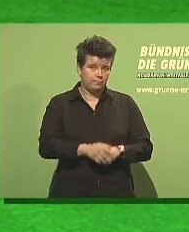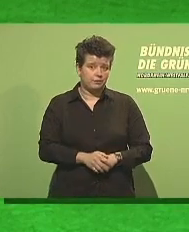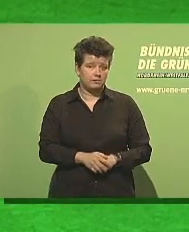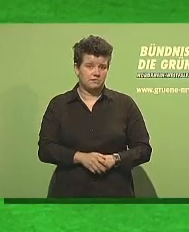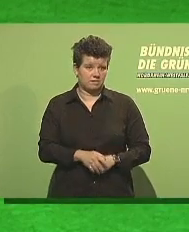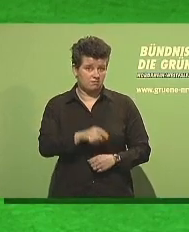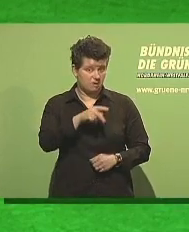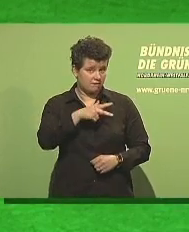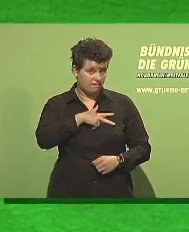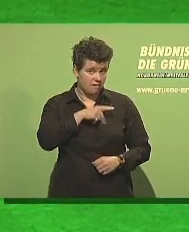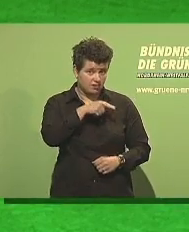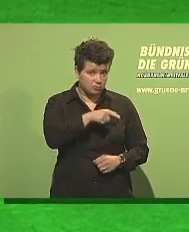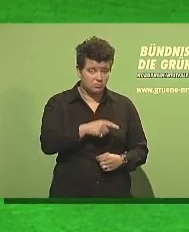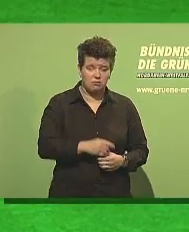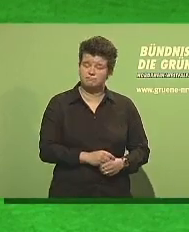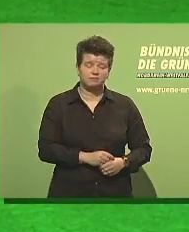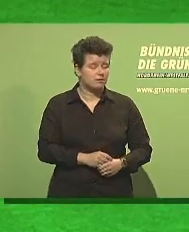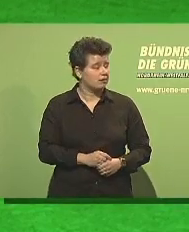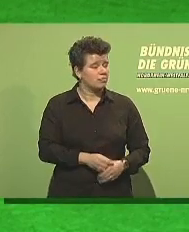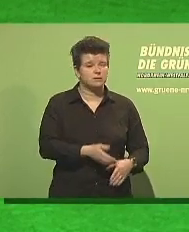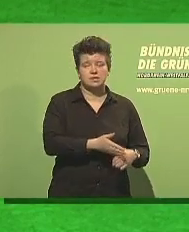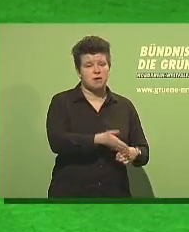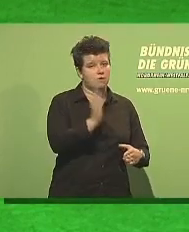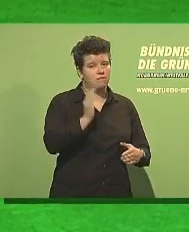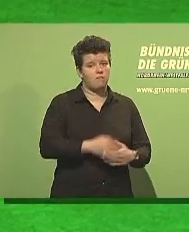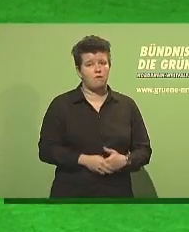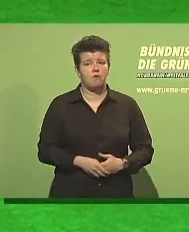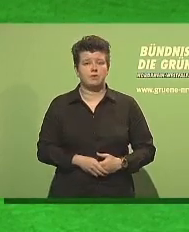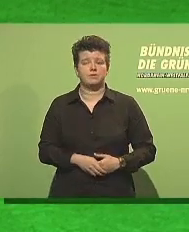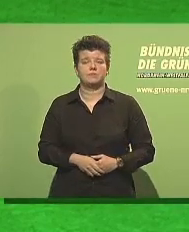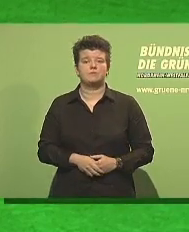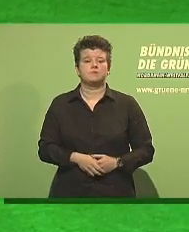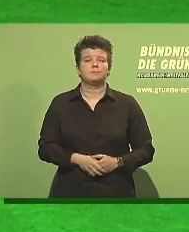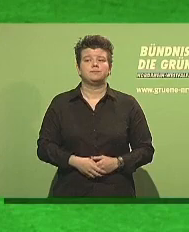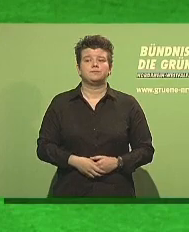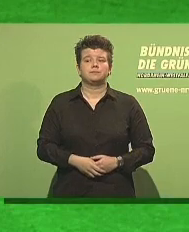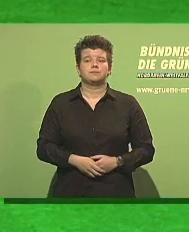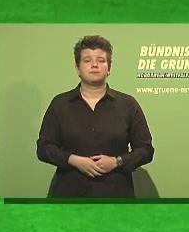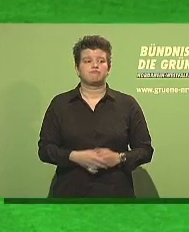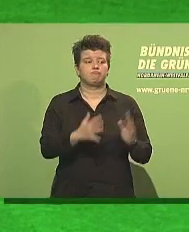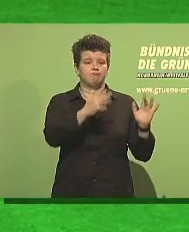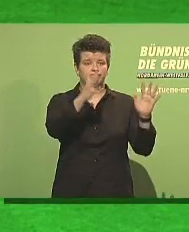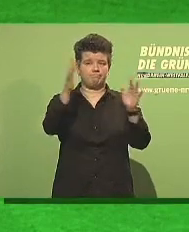liebe Freundinnen und Freunde. Es ist an der Zeit, die Hand vom rechten Auge zu nehmen.